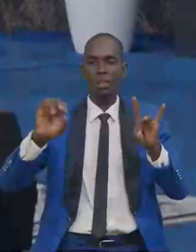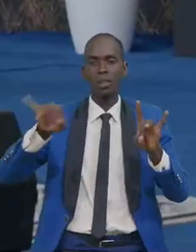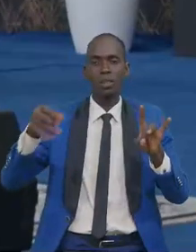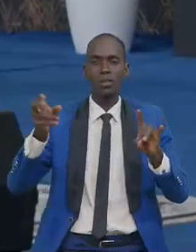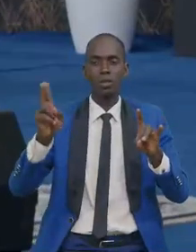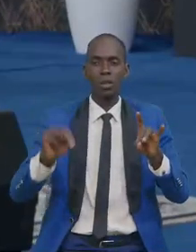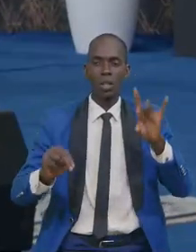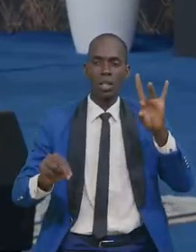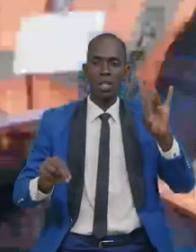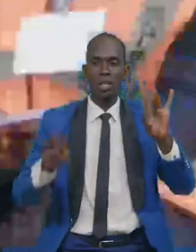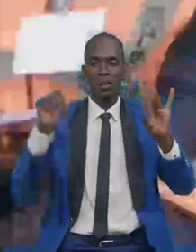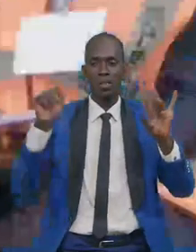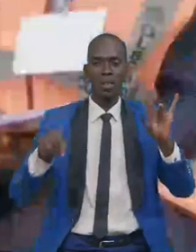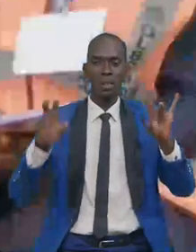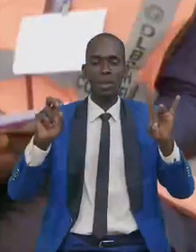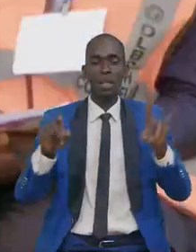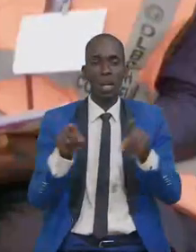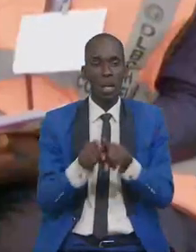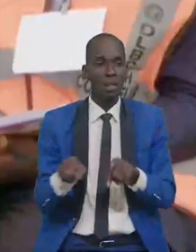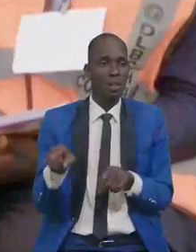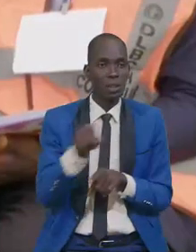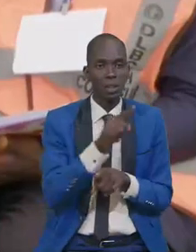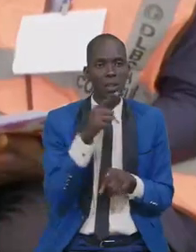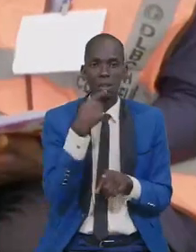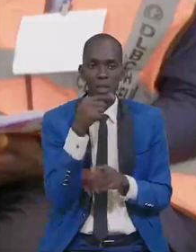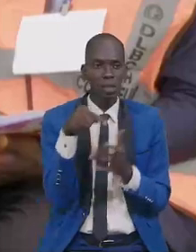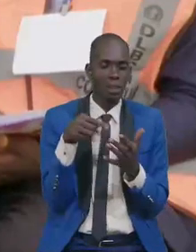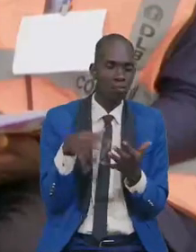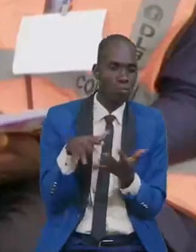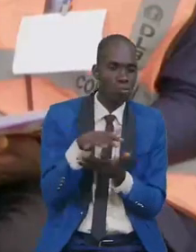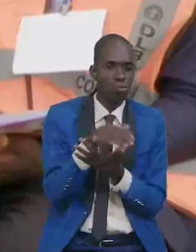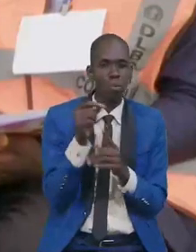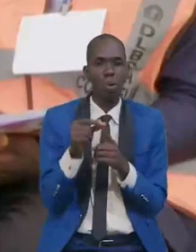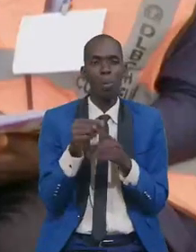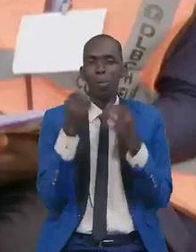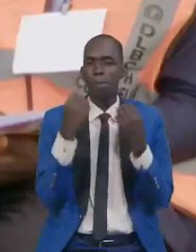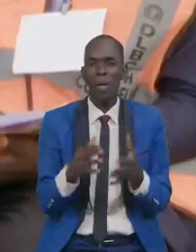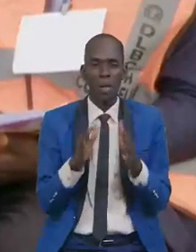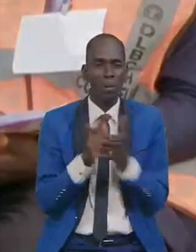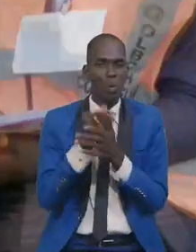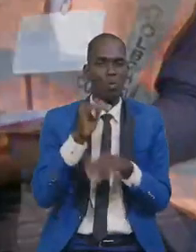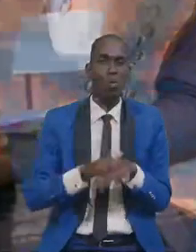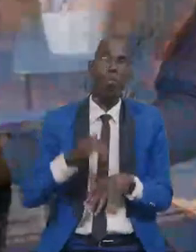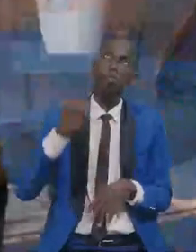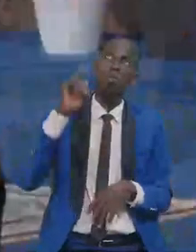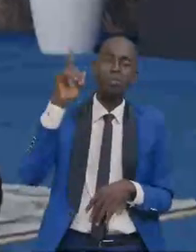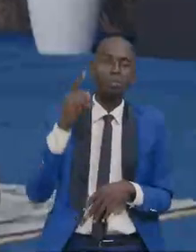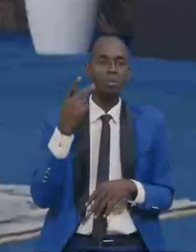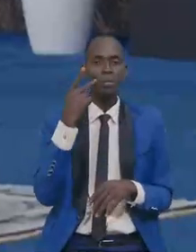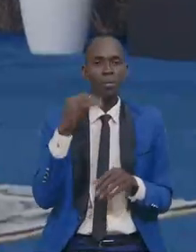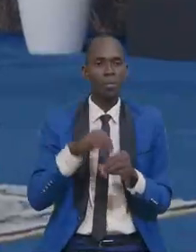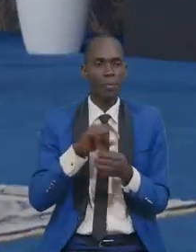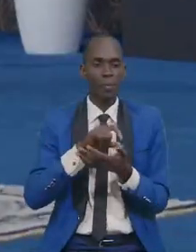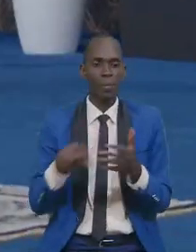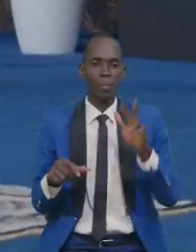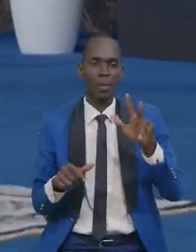30. En Jean 8, 30. Comme il prononce ses paroles, plusieurs crurent en lui. Verset 31